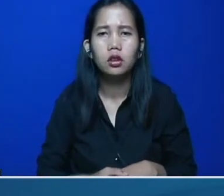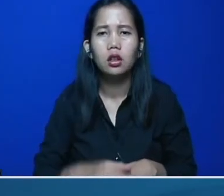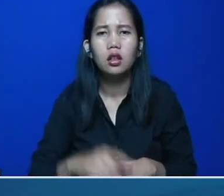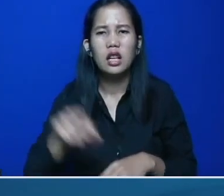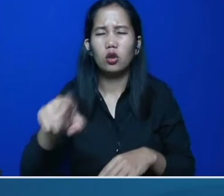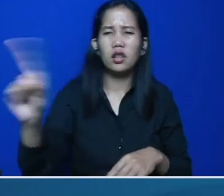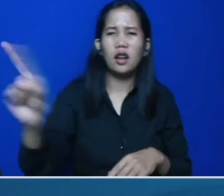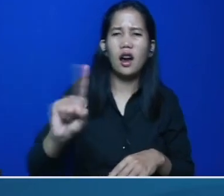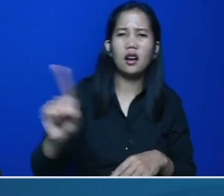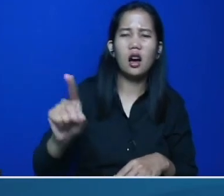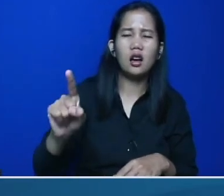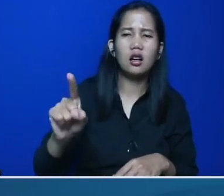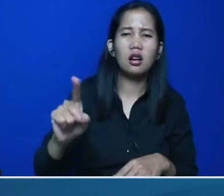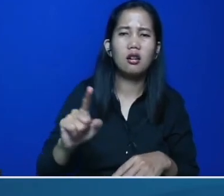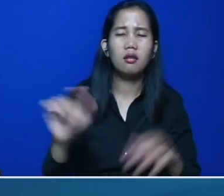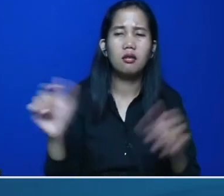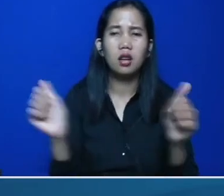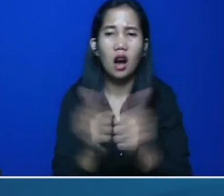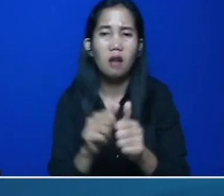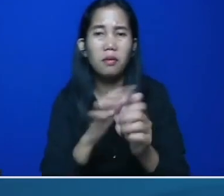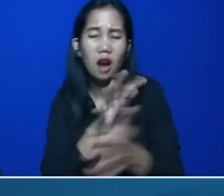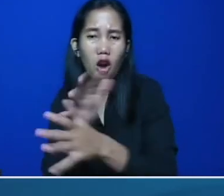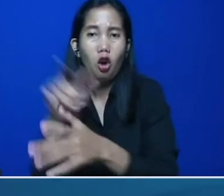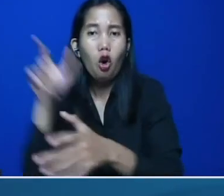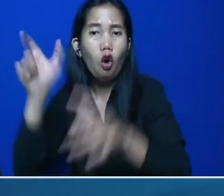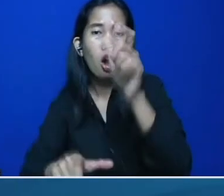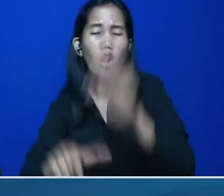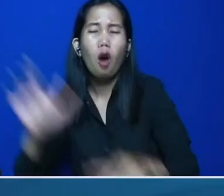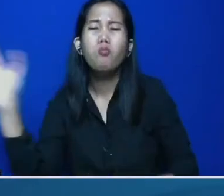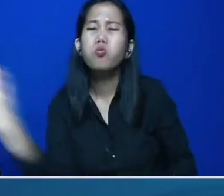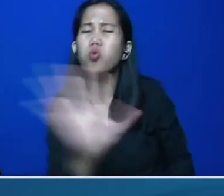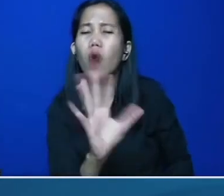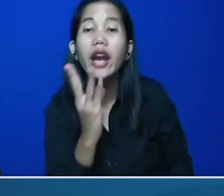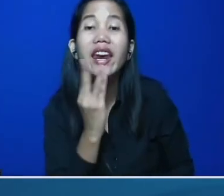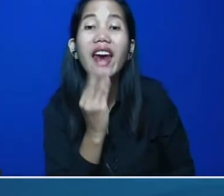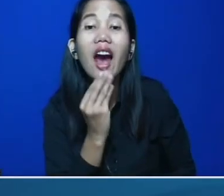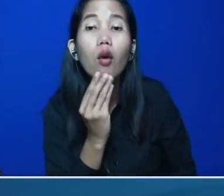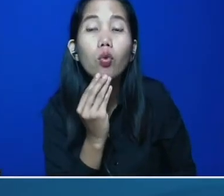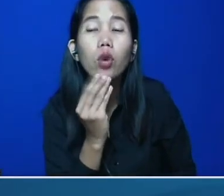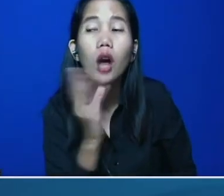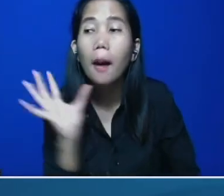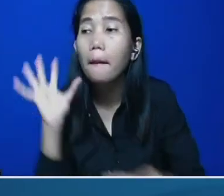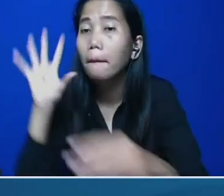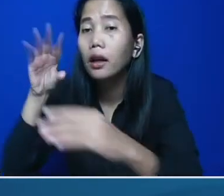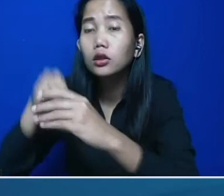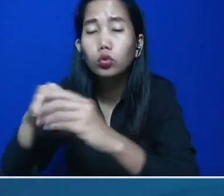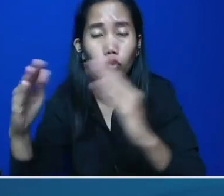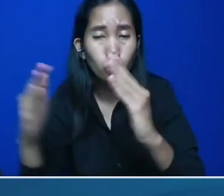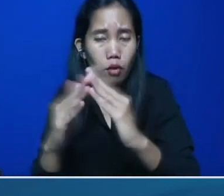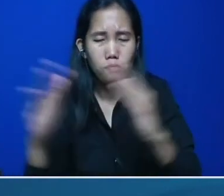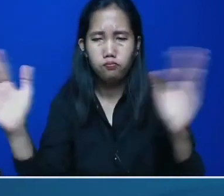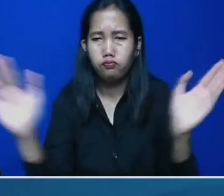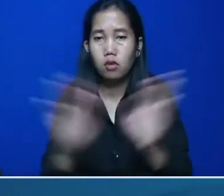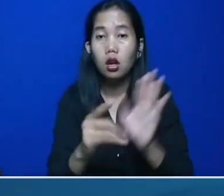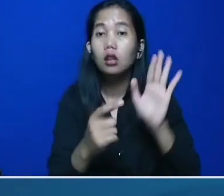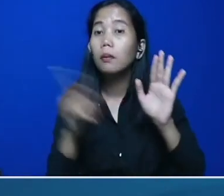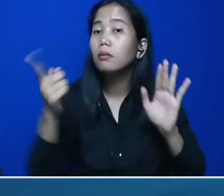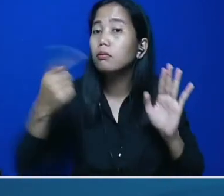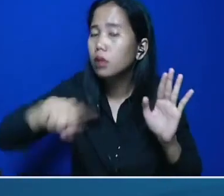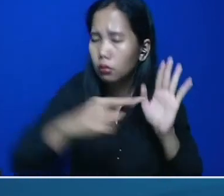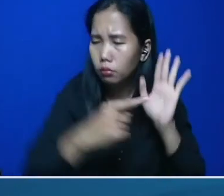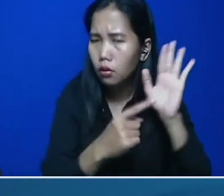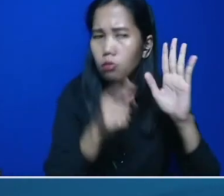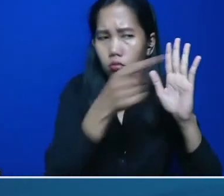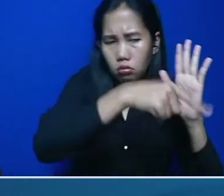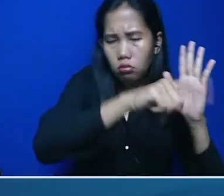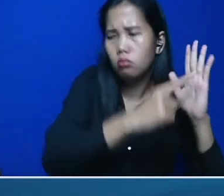mereka tapi Allah menunjukkan kepadaku bahwa aku tidak boleh menyebut orang najis atau tidak ada akhir